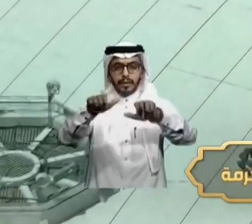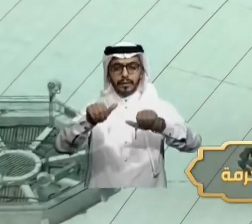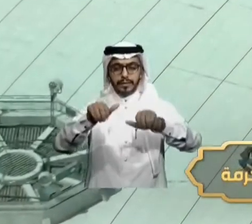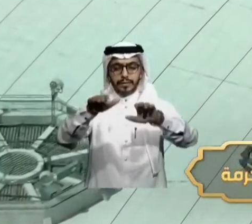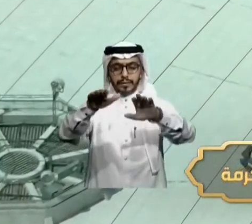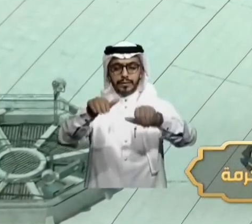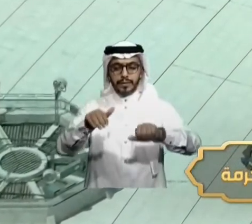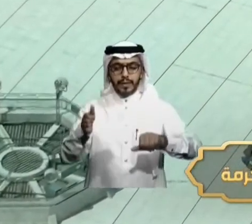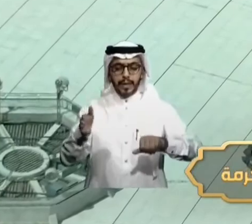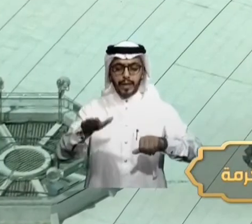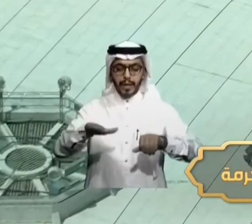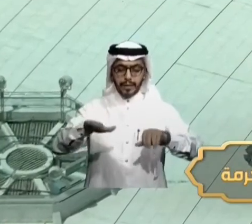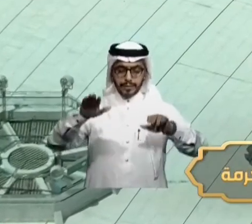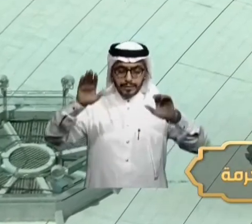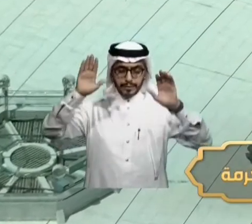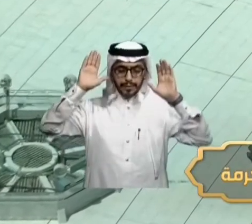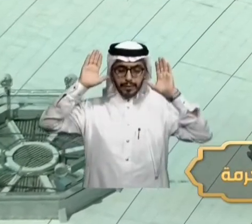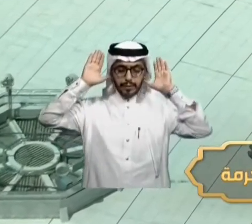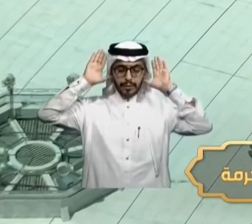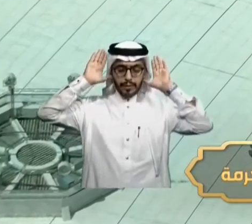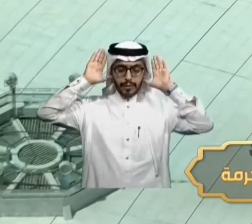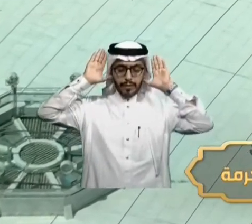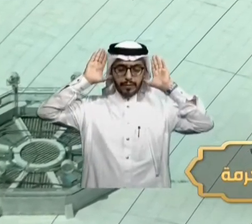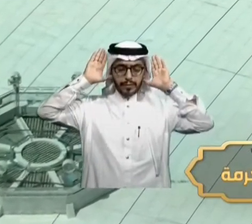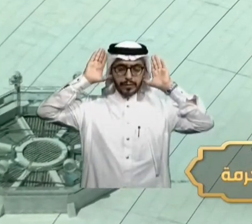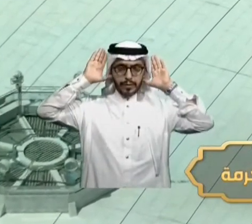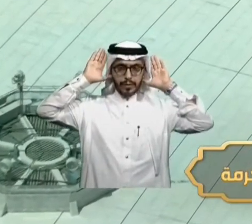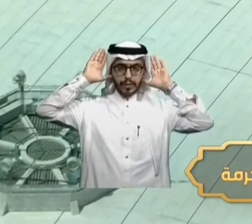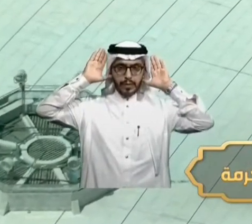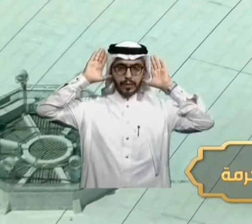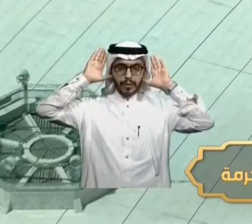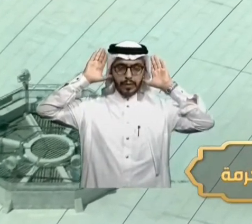حي على الصلاة،